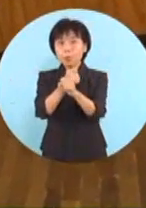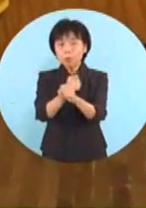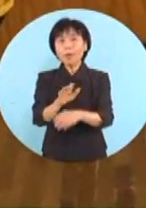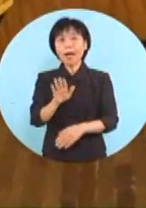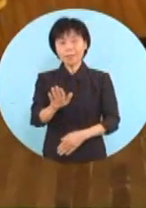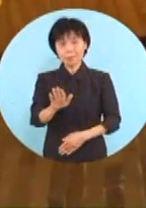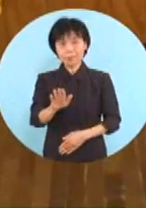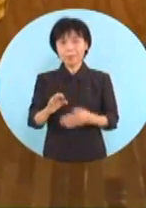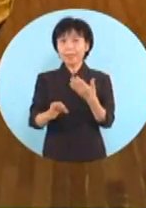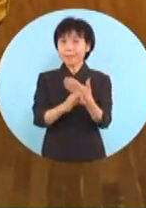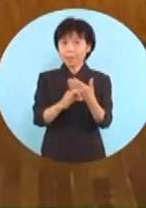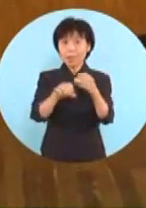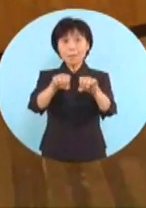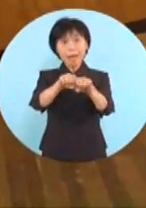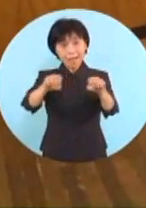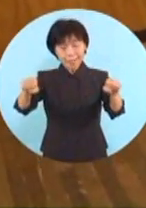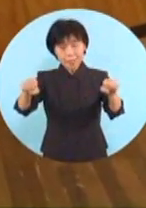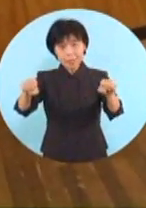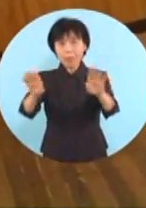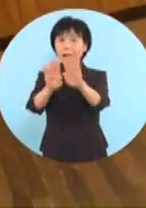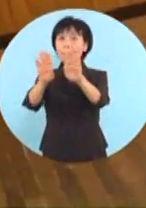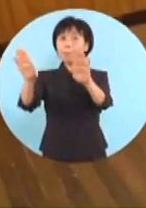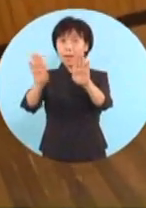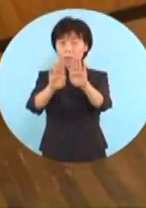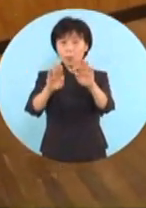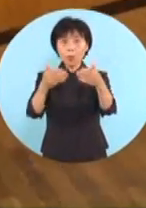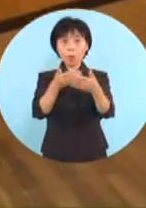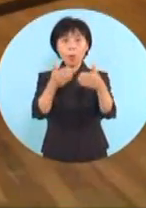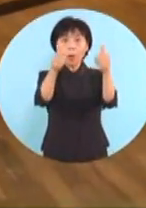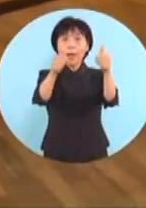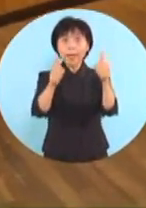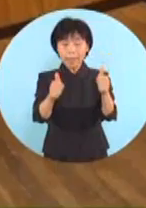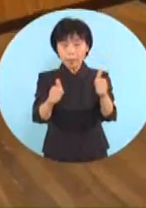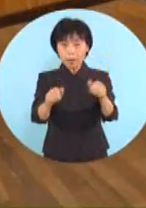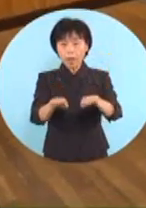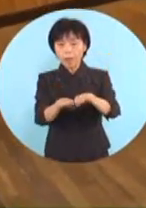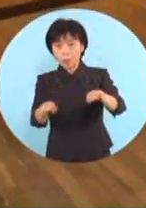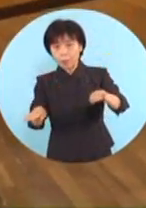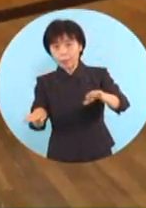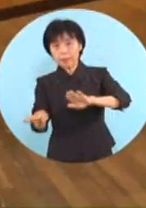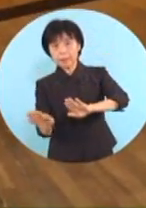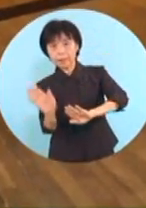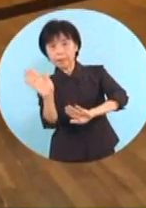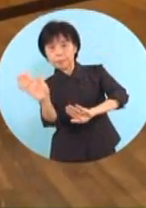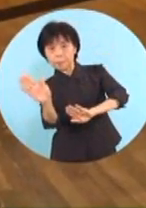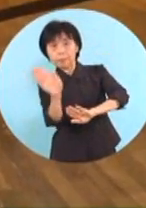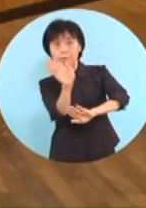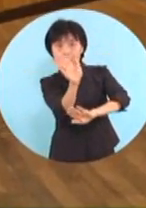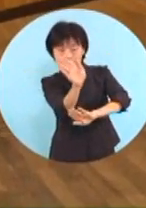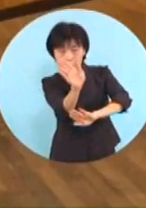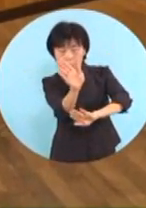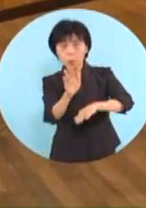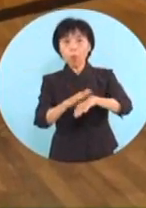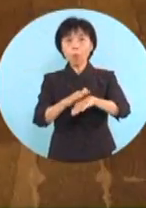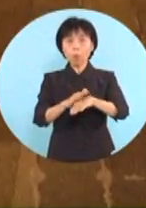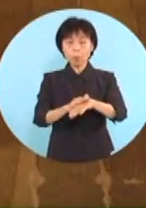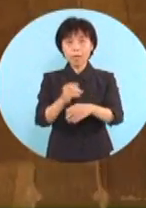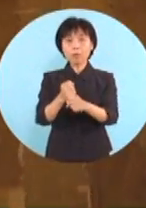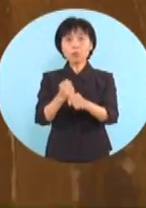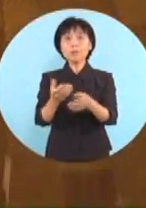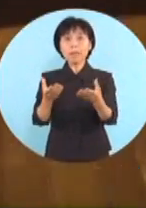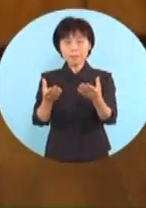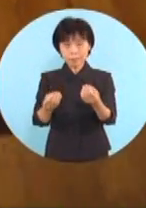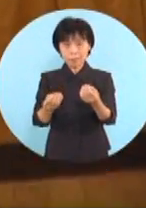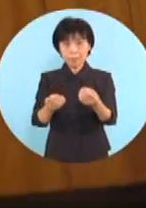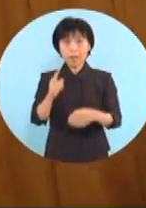ですとか窓、あと壁に貼ってある絵、すべてこの床に対してまっすぐ設置されているんです。なので目